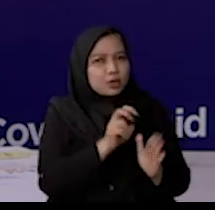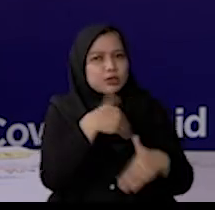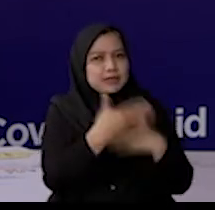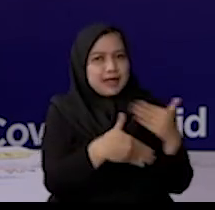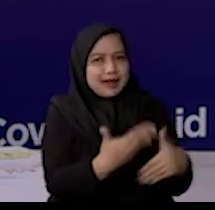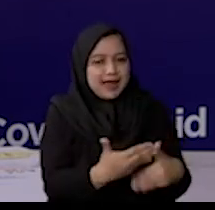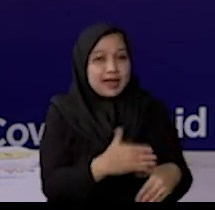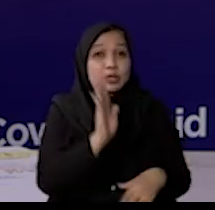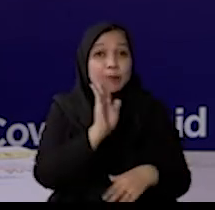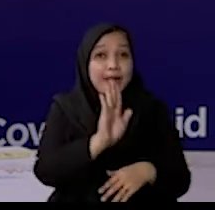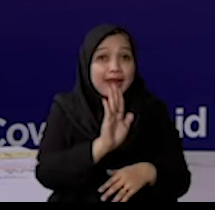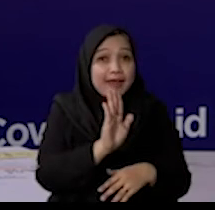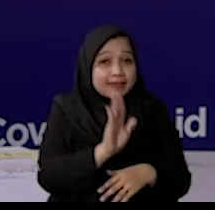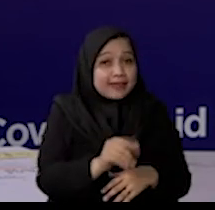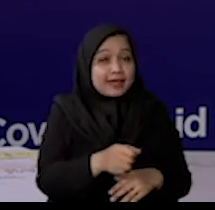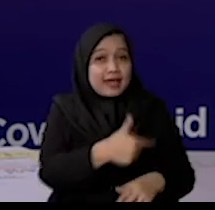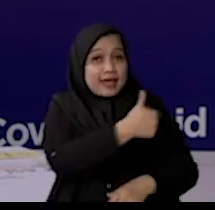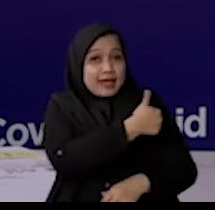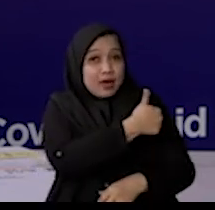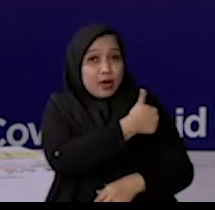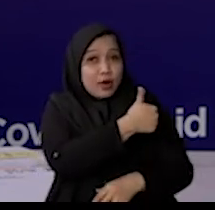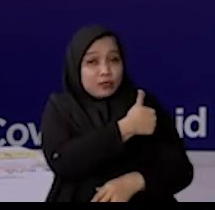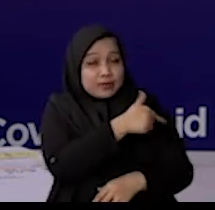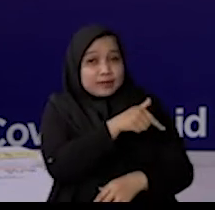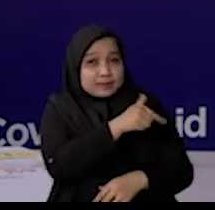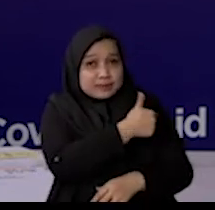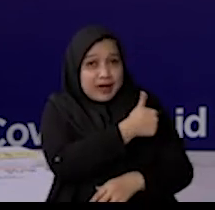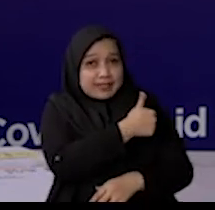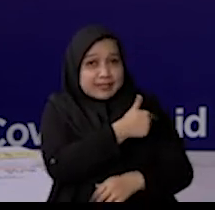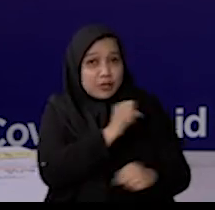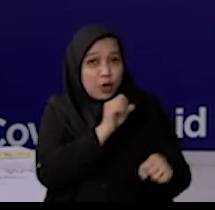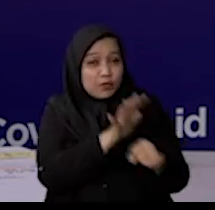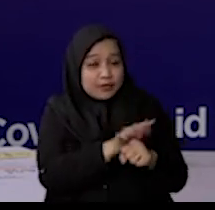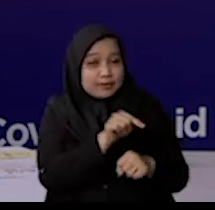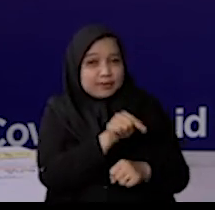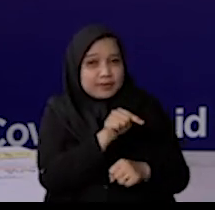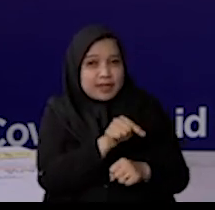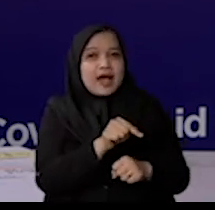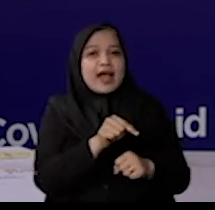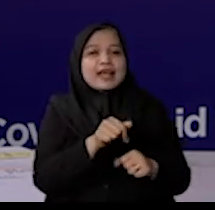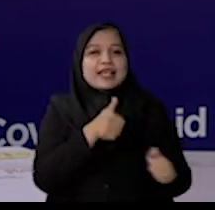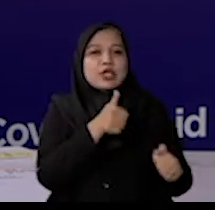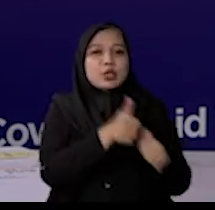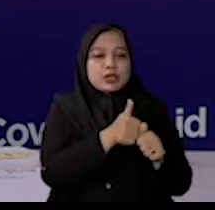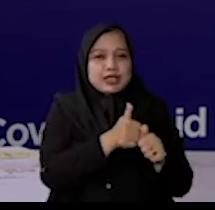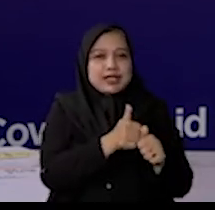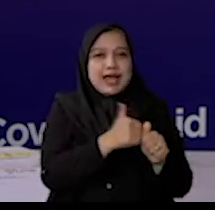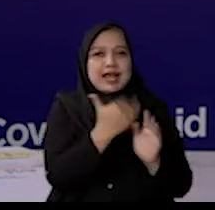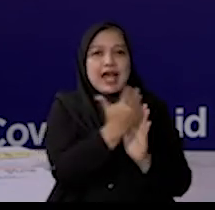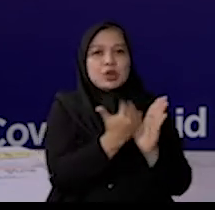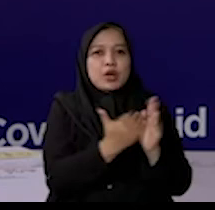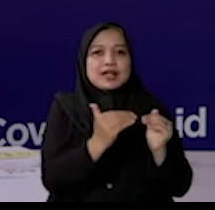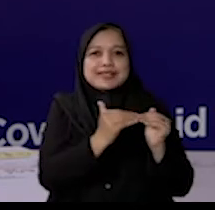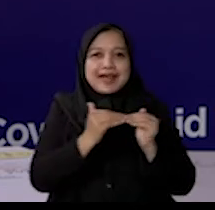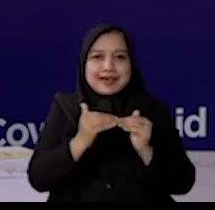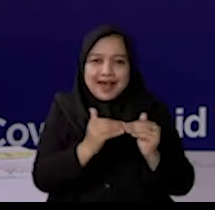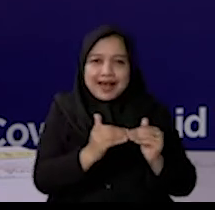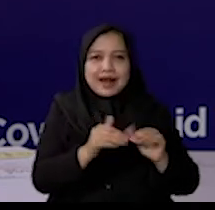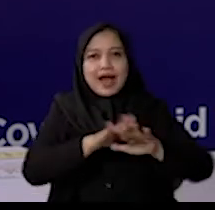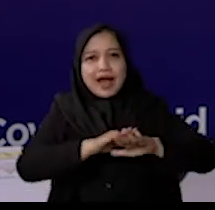vaksin yang dikembangkan benar-benar memiliki standar kesehatan yang baik sehingga aman dan efektif untuk